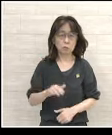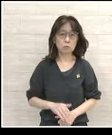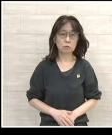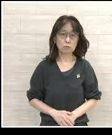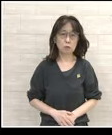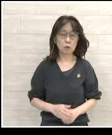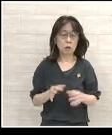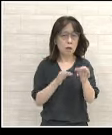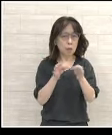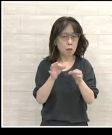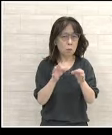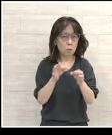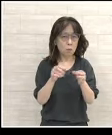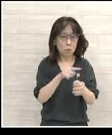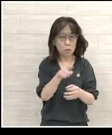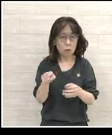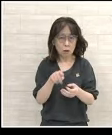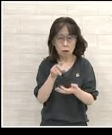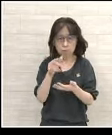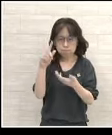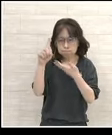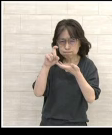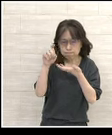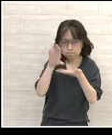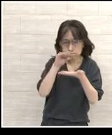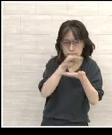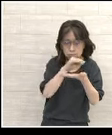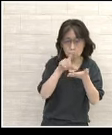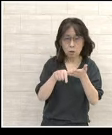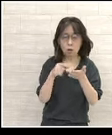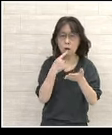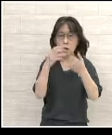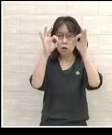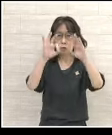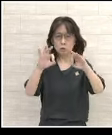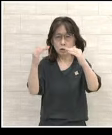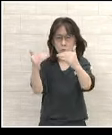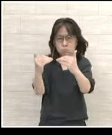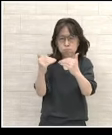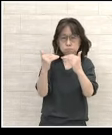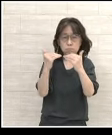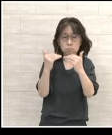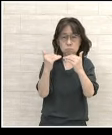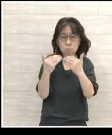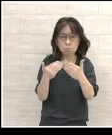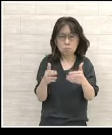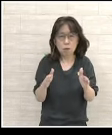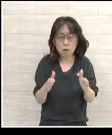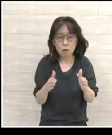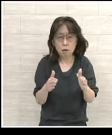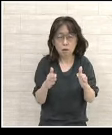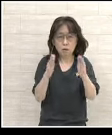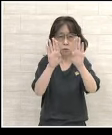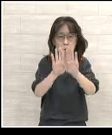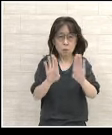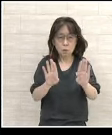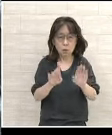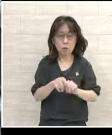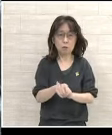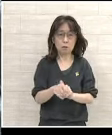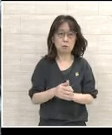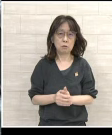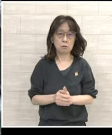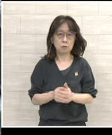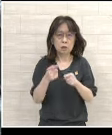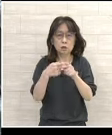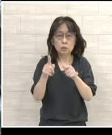店舗内から撮影された写真には、雪に押されるようにして外れてしまった自動ドアも、さらに一